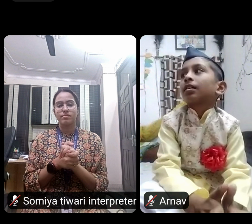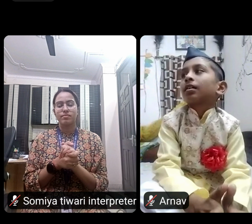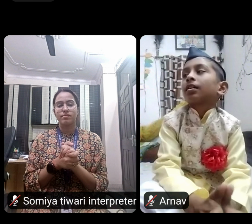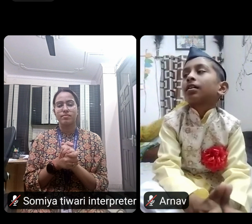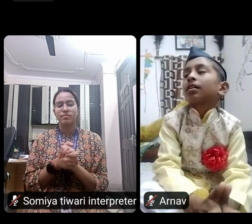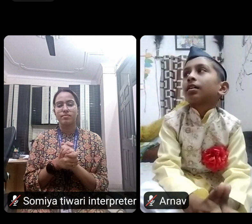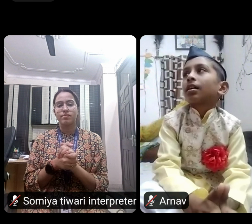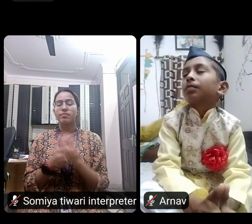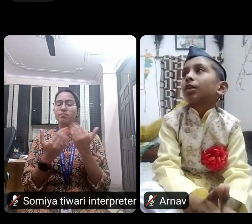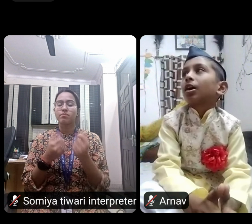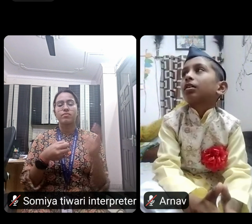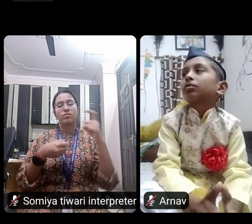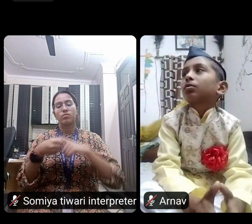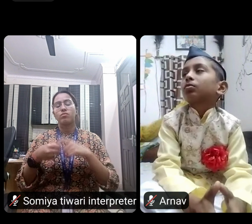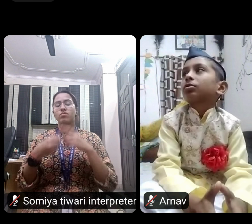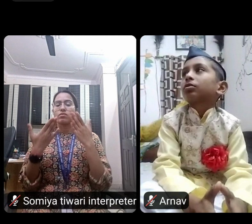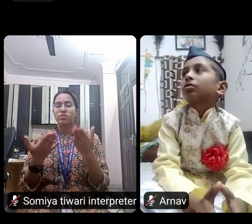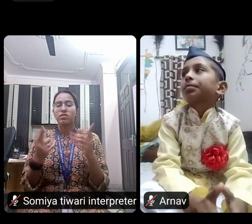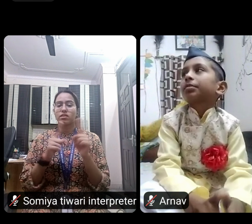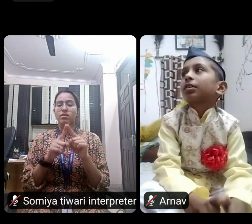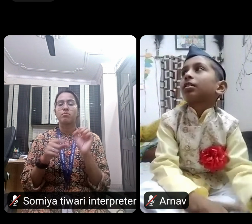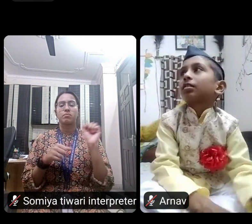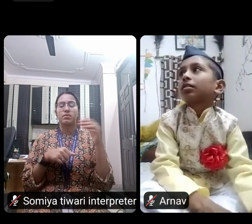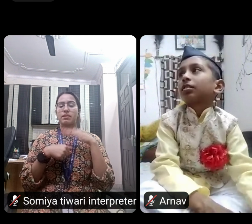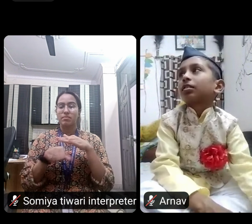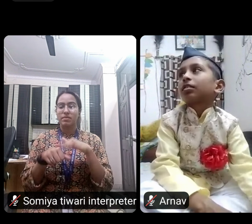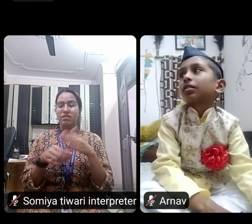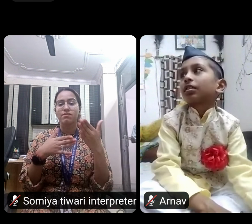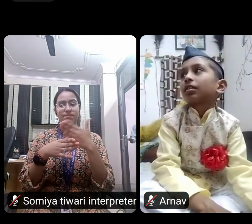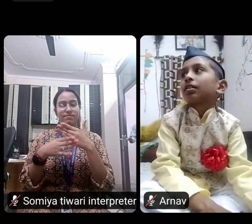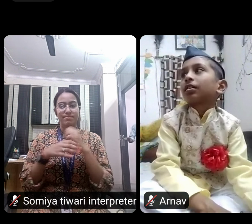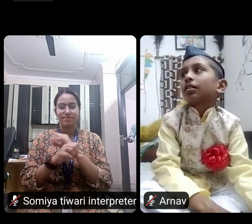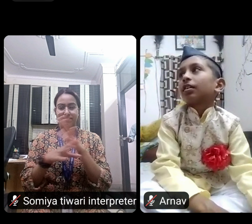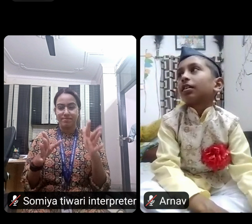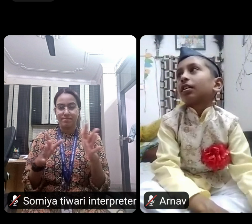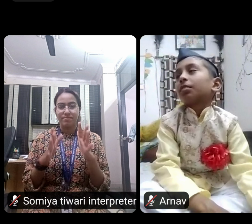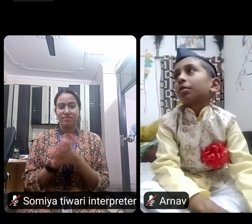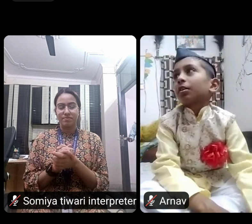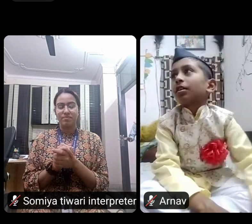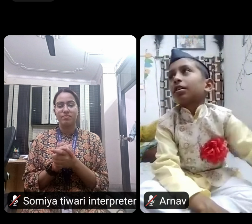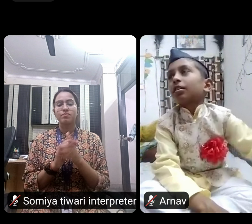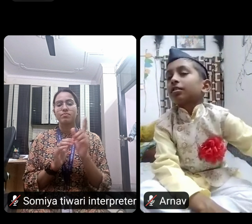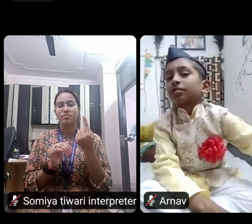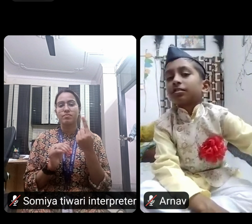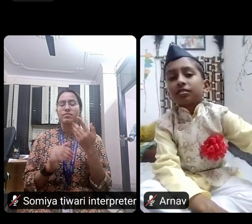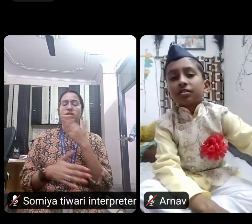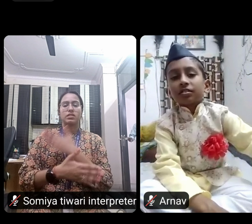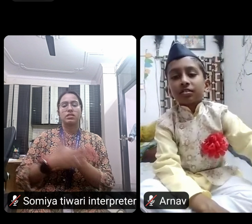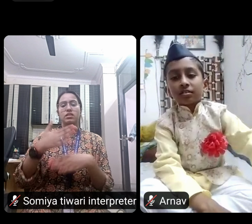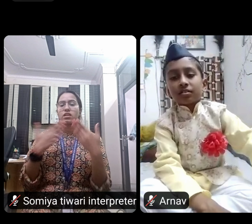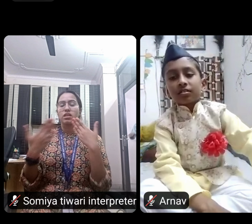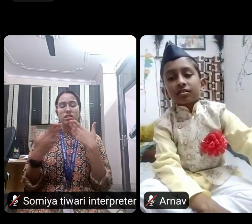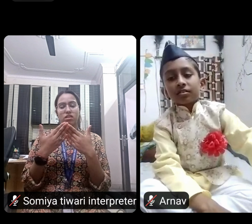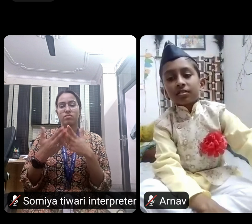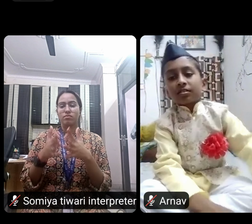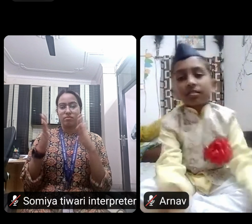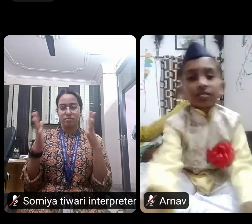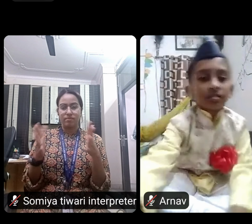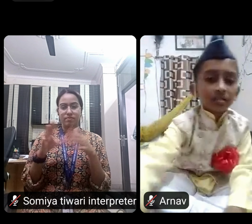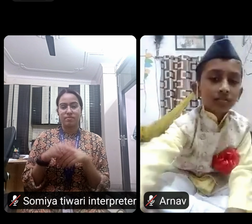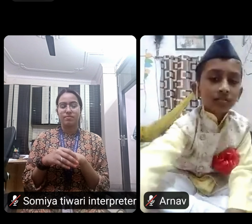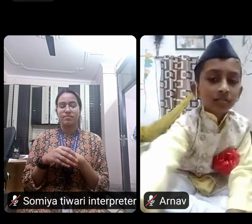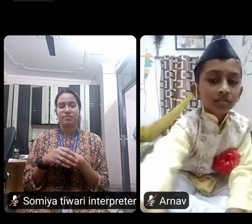आपने आपने आज ज्वाइन किया और अपना एक्सपीरियंस शेयर किया, तो हम रियली आपका वी सार्थक इज वेरी थैंकफुल टू यू। थैंक यू।